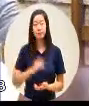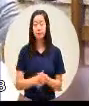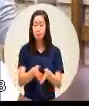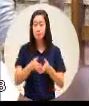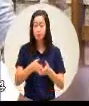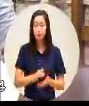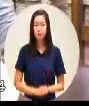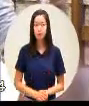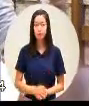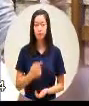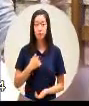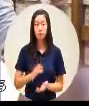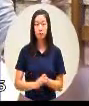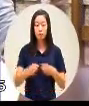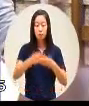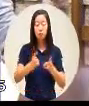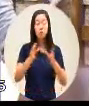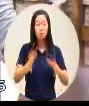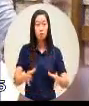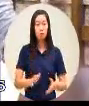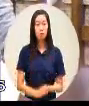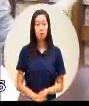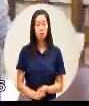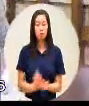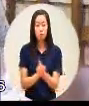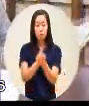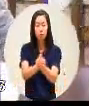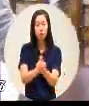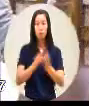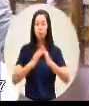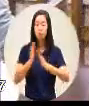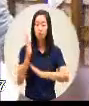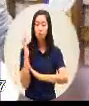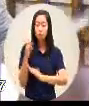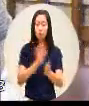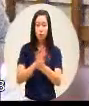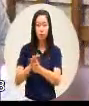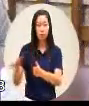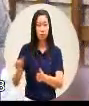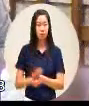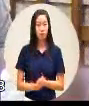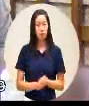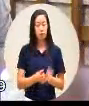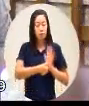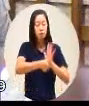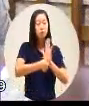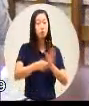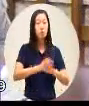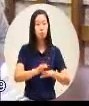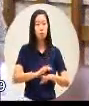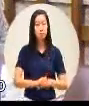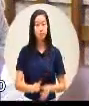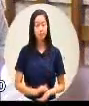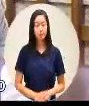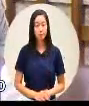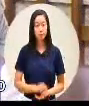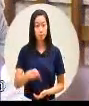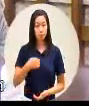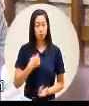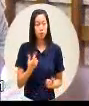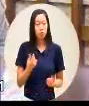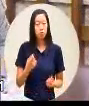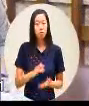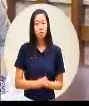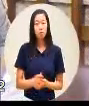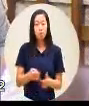而且我们开下去有绝对对市府是有帮助的，这个形象绝对是有帮助的啦。我们有这个先例，我们